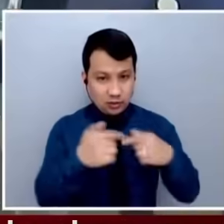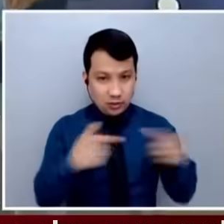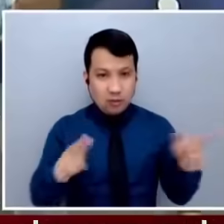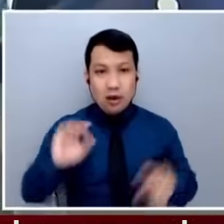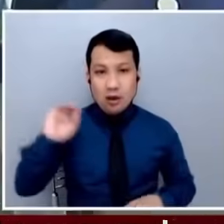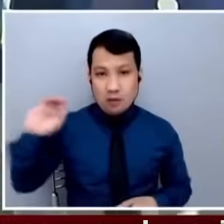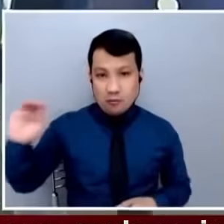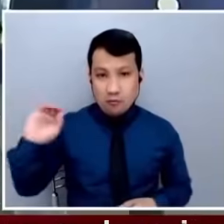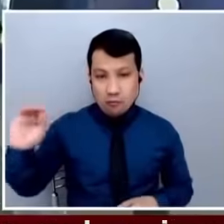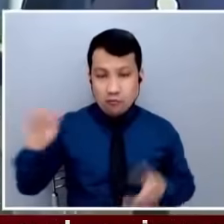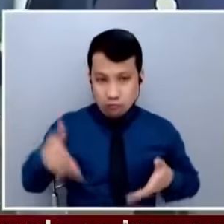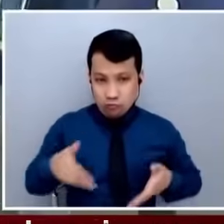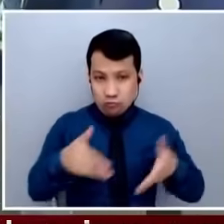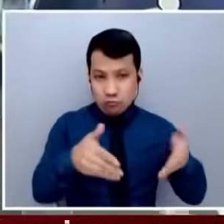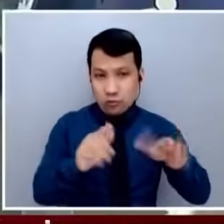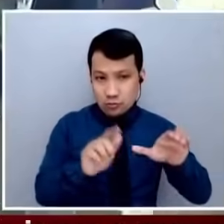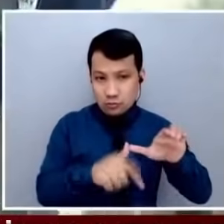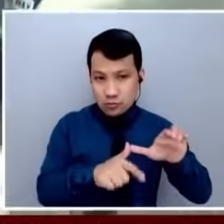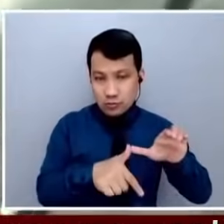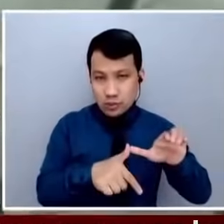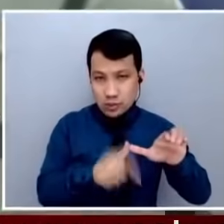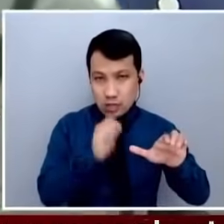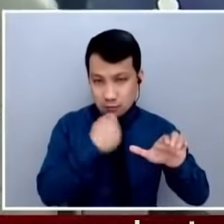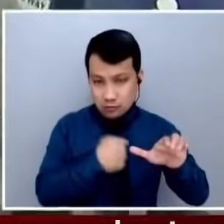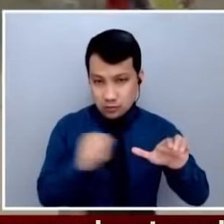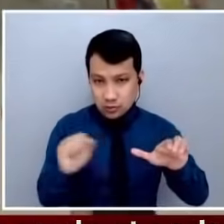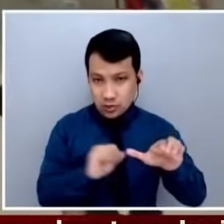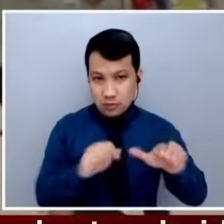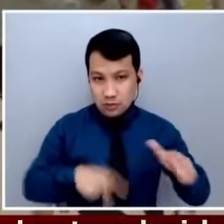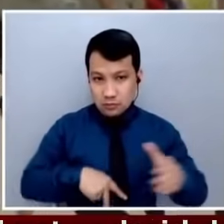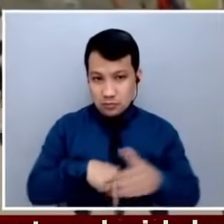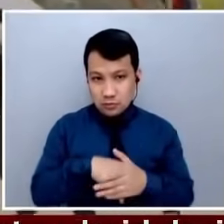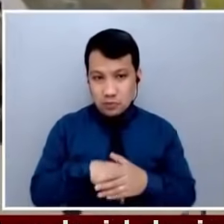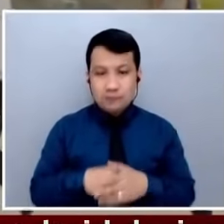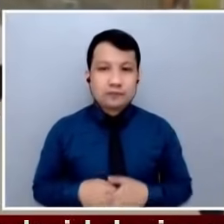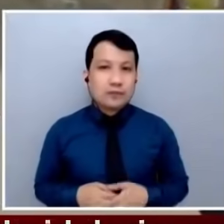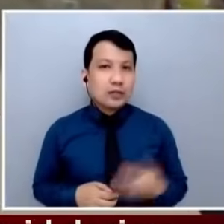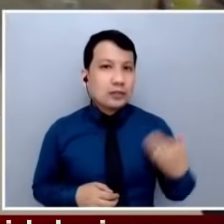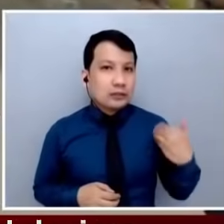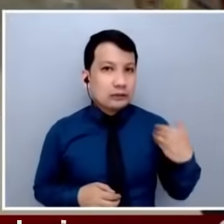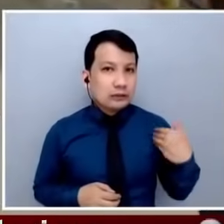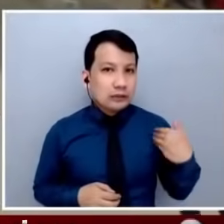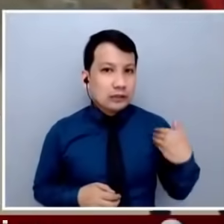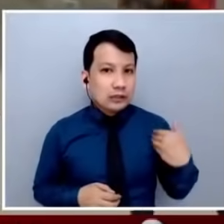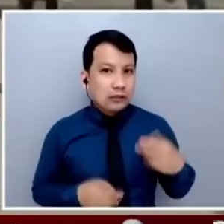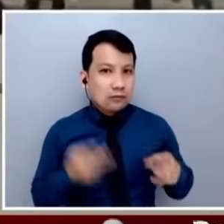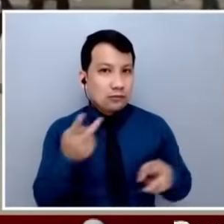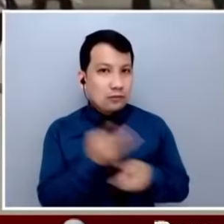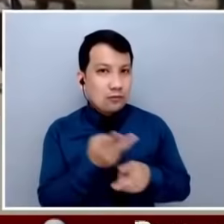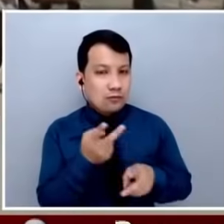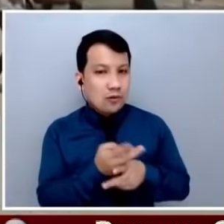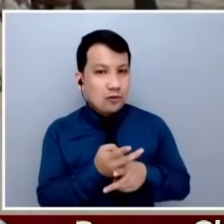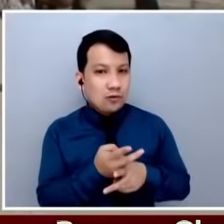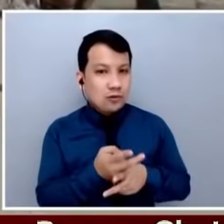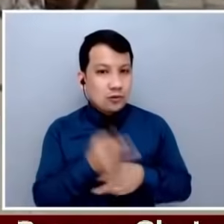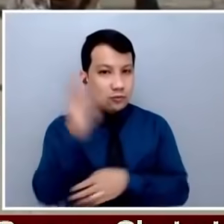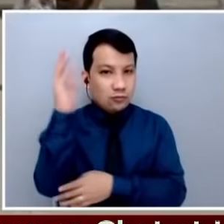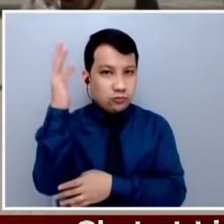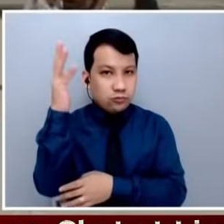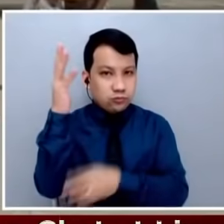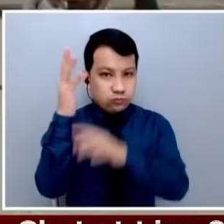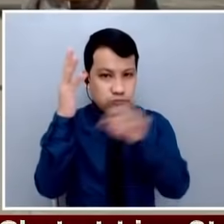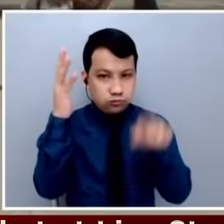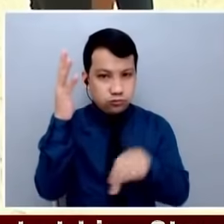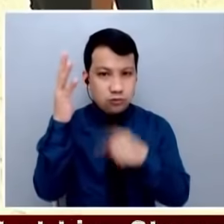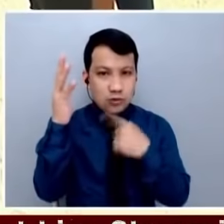ring lane ang mga PWD, senior citizen at buntis. Hindi na rin pwedeng tambayan ang ilalim ng mga puno at nilagyan na